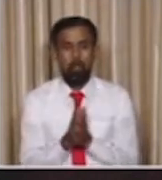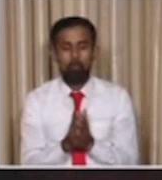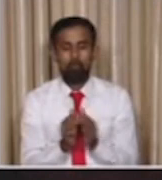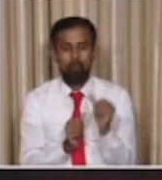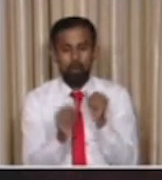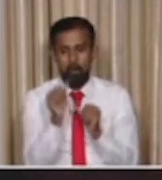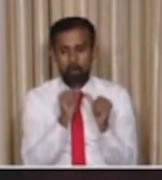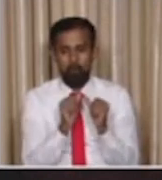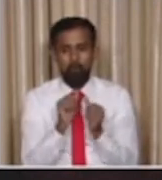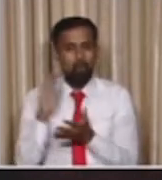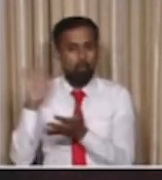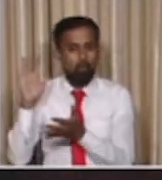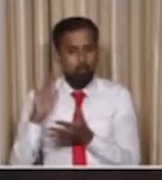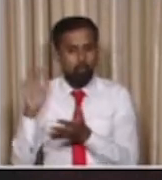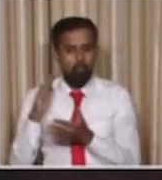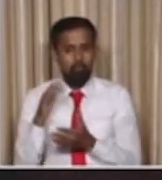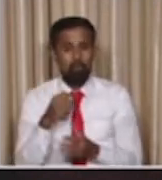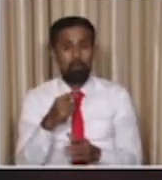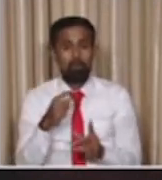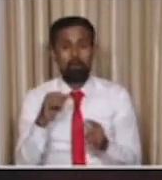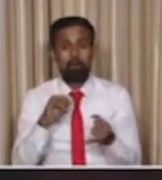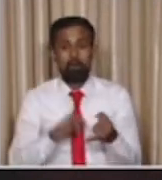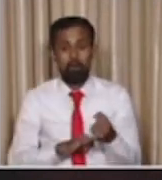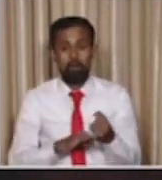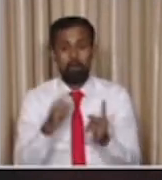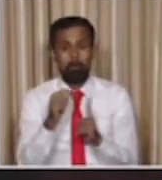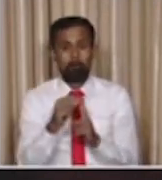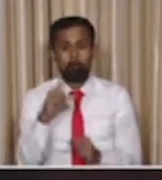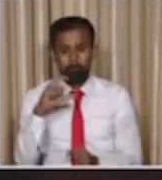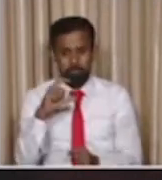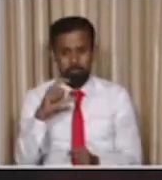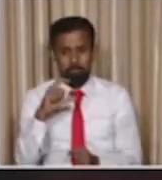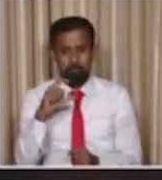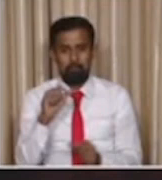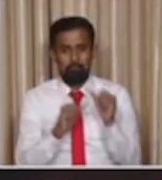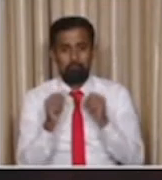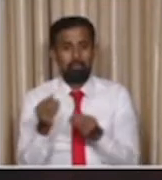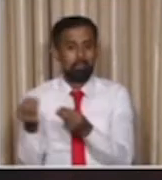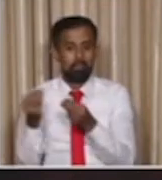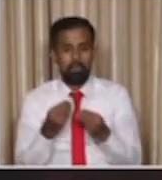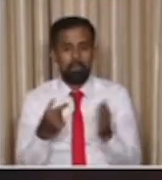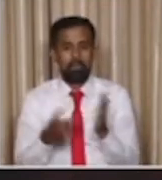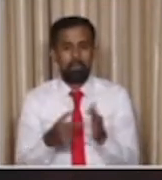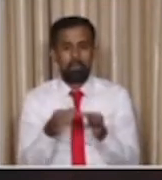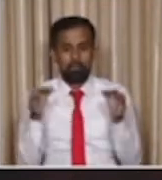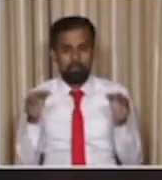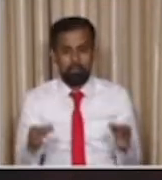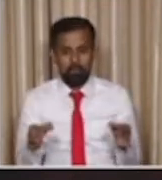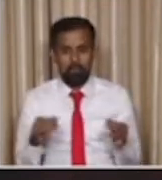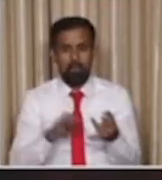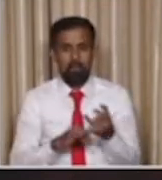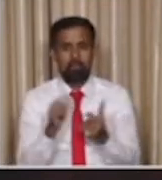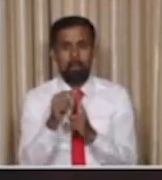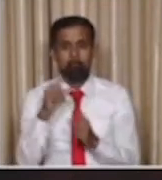ඖෂධ ආනයනය කරනු ලබන්නේ රාජ්‍ය ඖෂධ නීතිගත සංස්ථාව. මම මේ කියන්නේ බෙහෙත් ගෙන්නන ටෙන්ඩර් පටිපාටිය ගැන. SPC